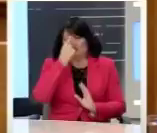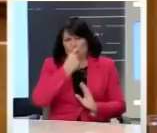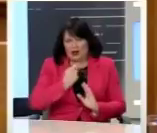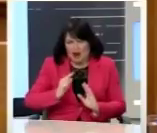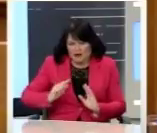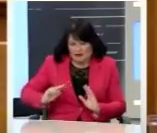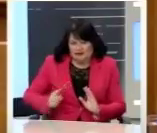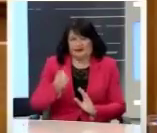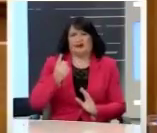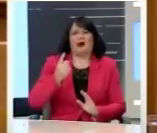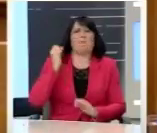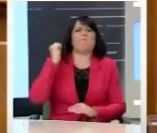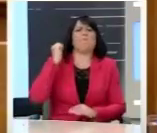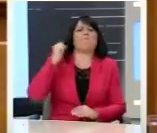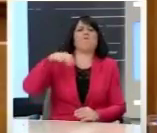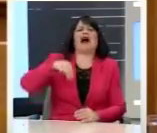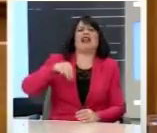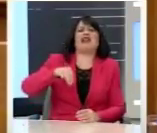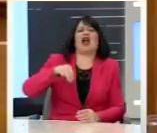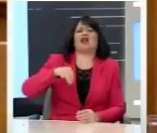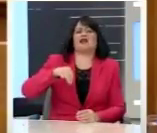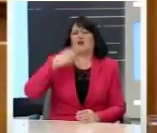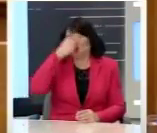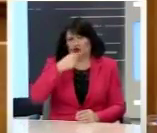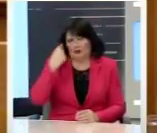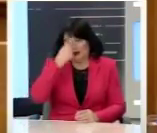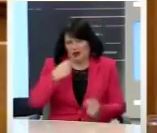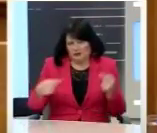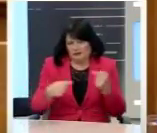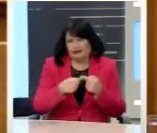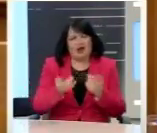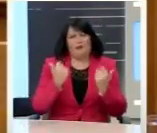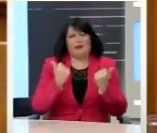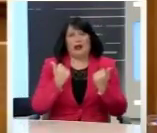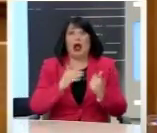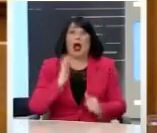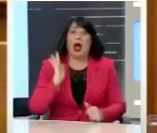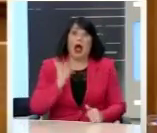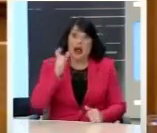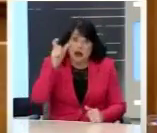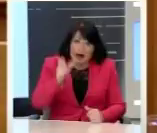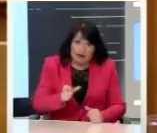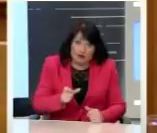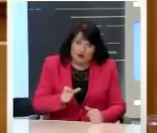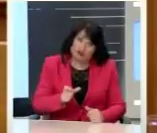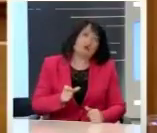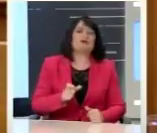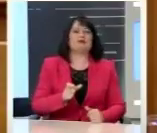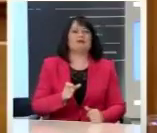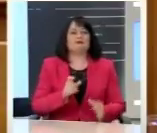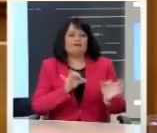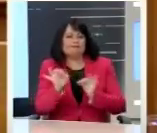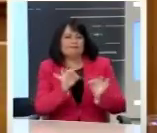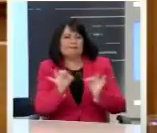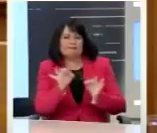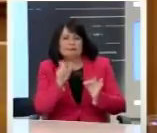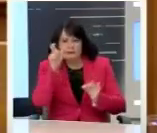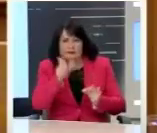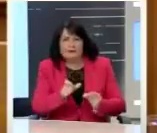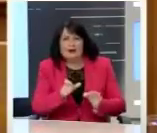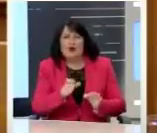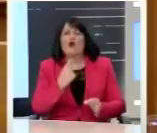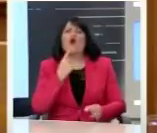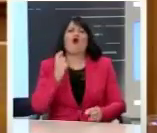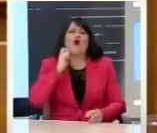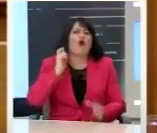Μαρινάκι. Κανένα προσωπικό λογαριασμό. Αν όμως είναι πίσω από αυτή την υπόθεση, όπως και αν